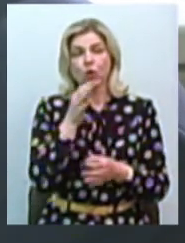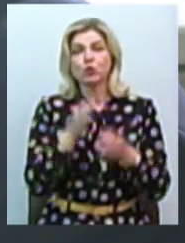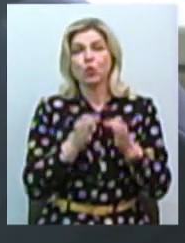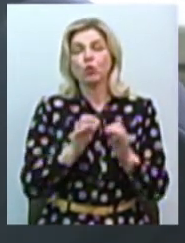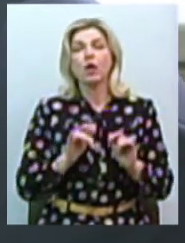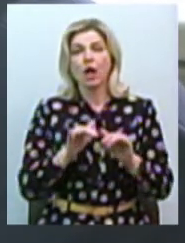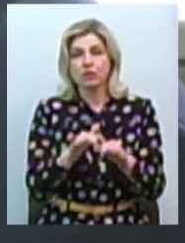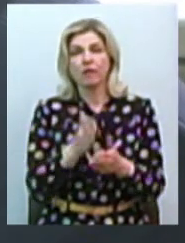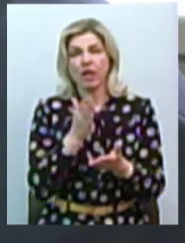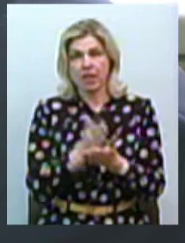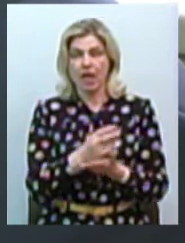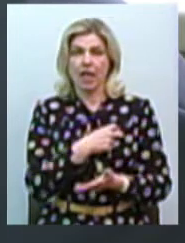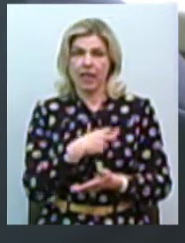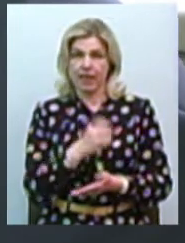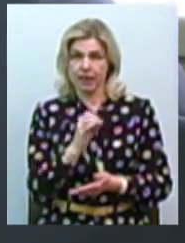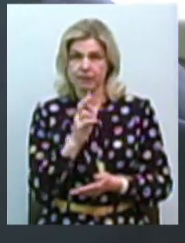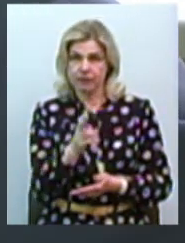встановлено наявність ризиків, які